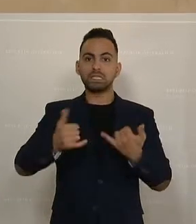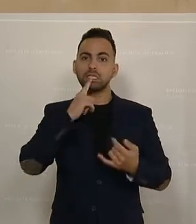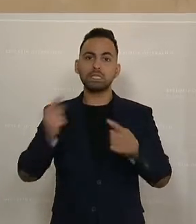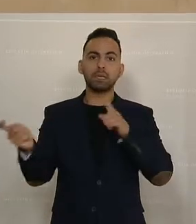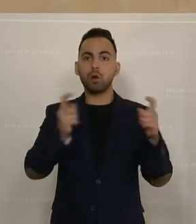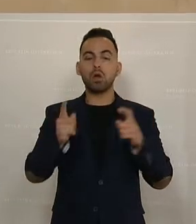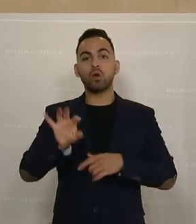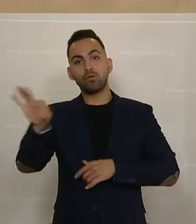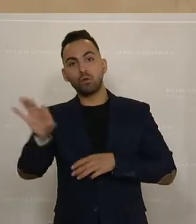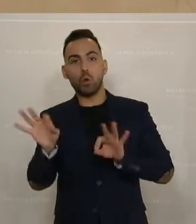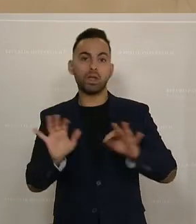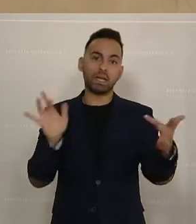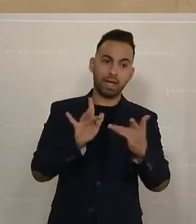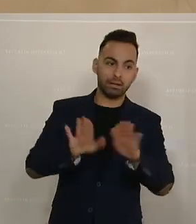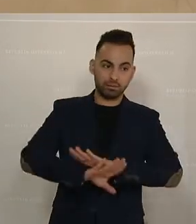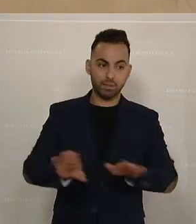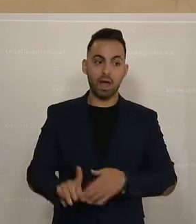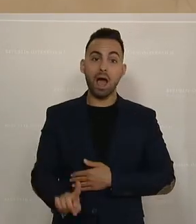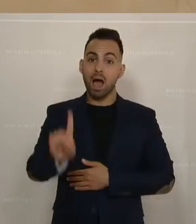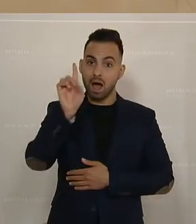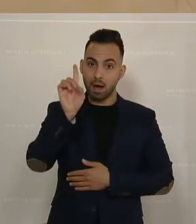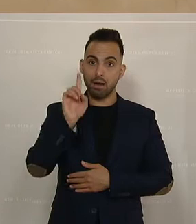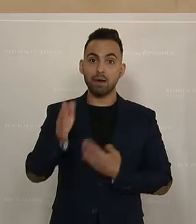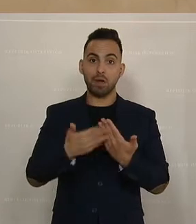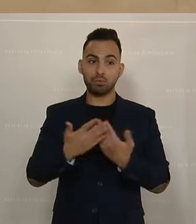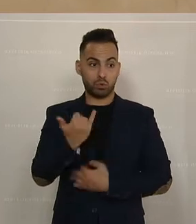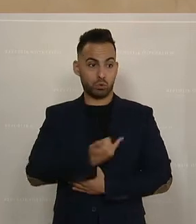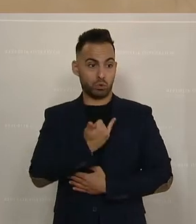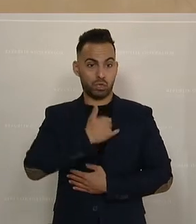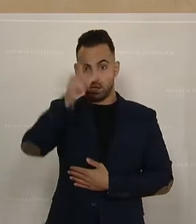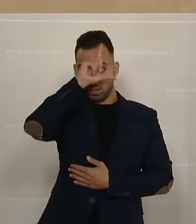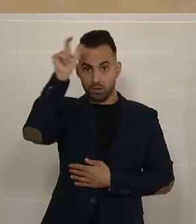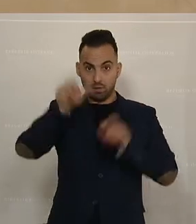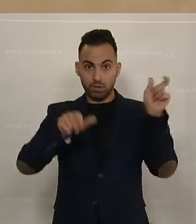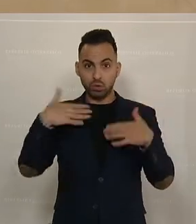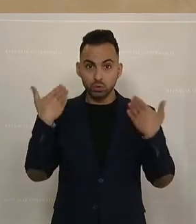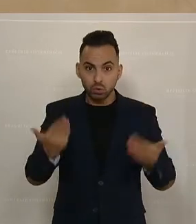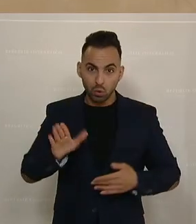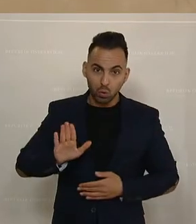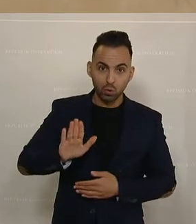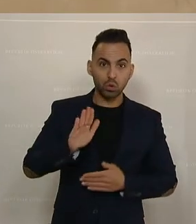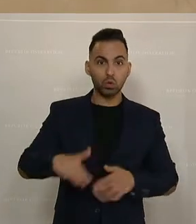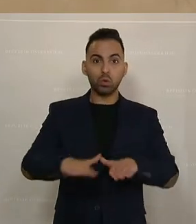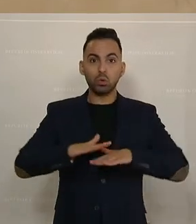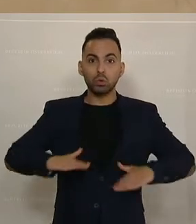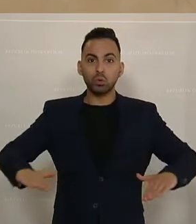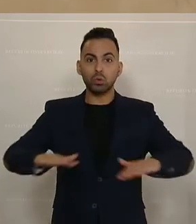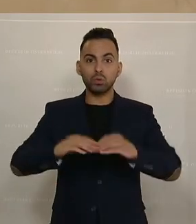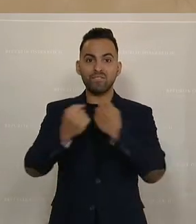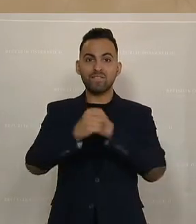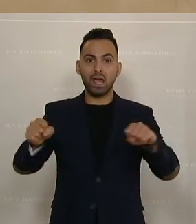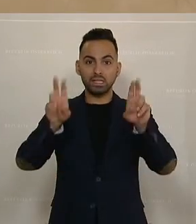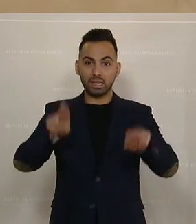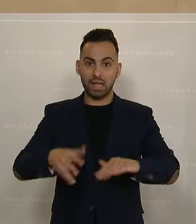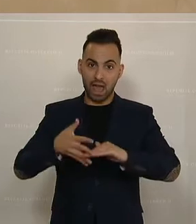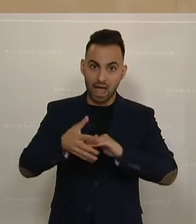dafür oder dagegen ist aber wenn man jungen menschen schon so tiefgehend in ihre grund- und freiheitsrechte eingreift